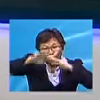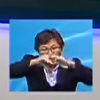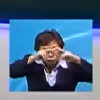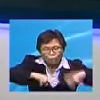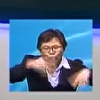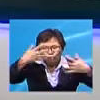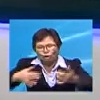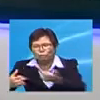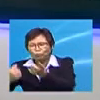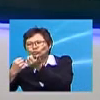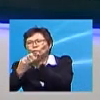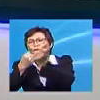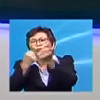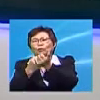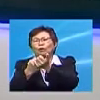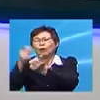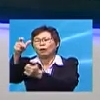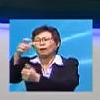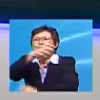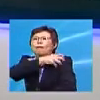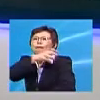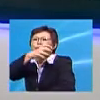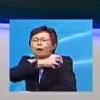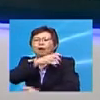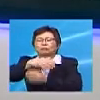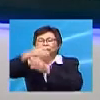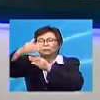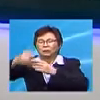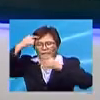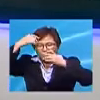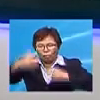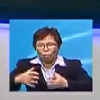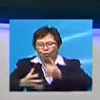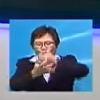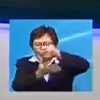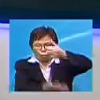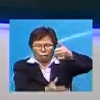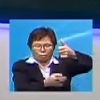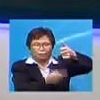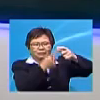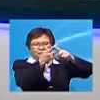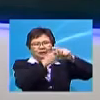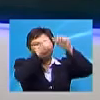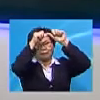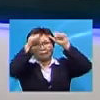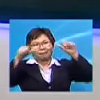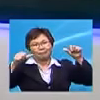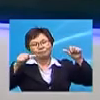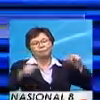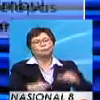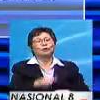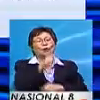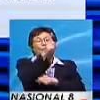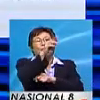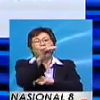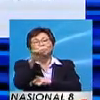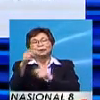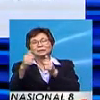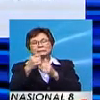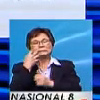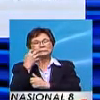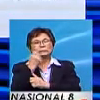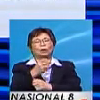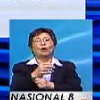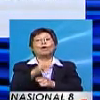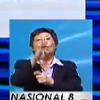telah disokong oleh pelbagai pihak berkuasa yang telah mengesahkan dana tersebut dari Arab Saudi 1mdb kesal dengan tindakan